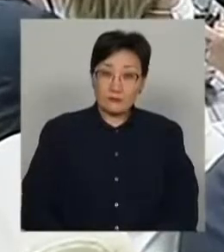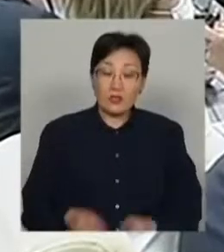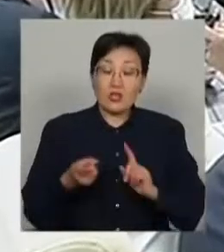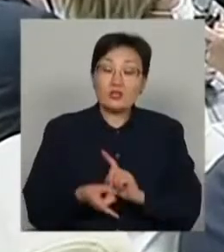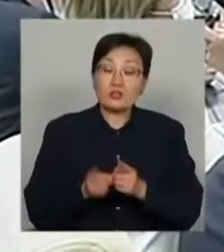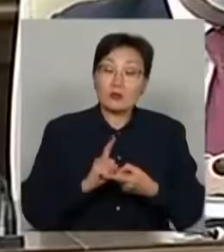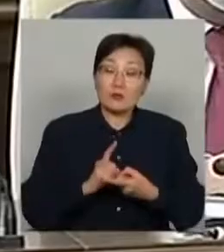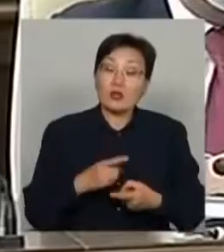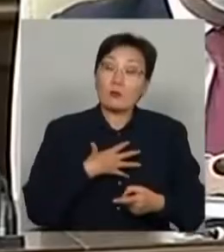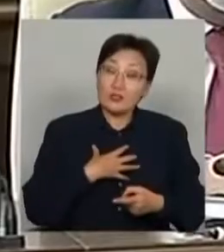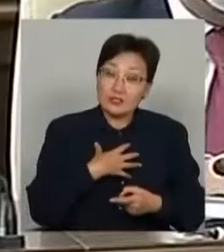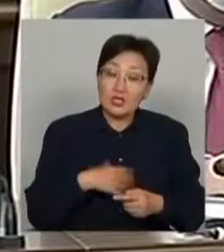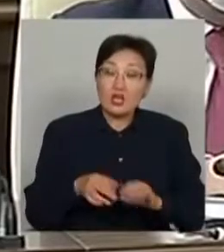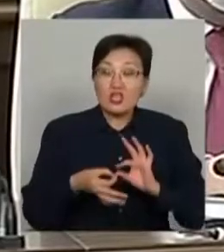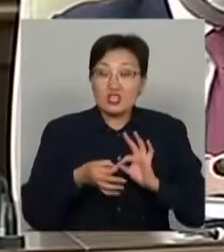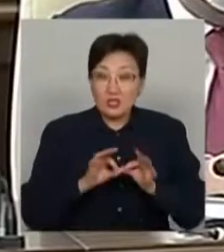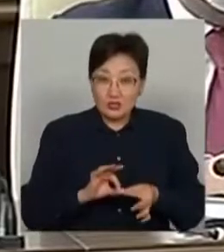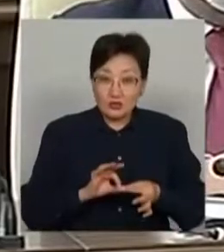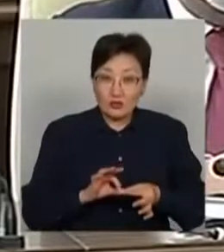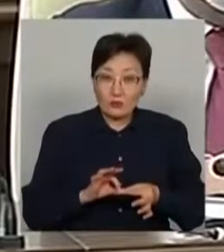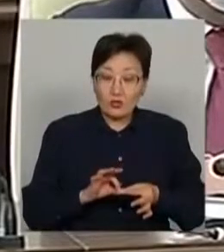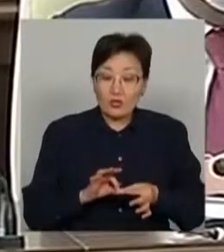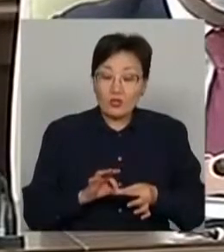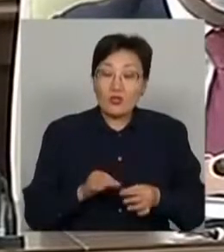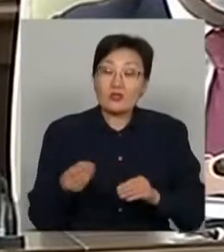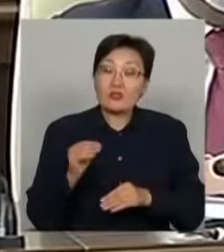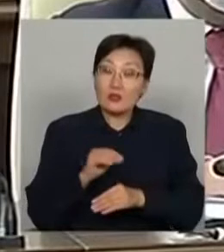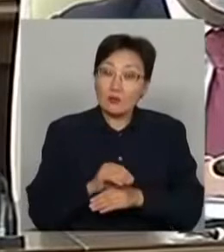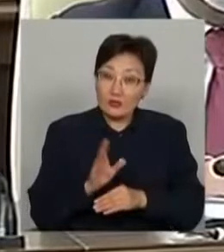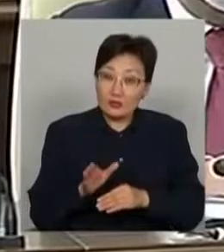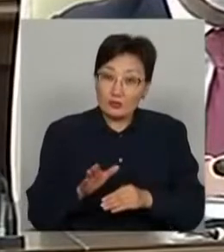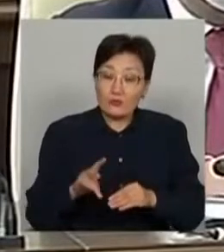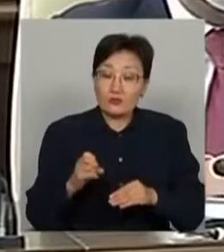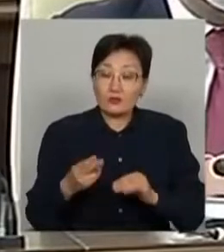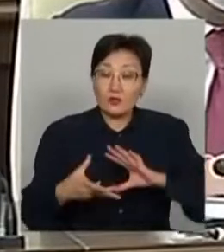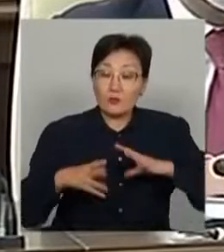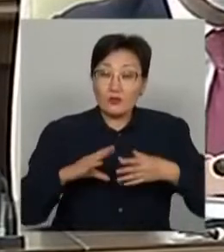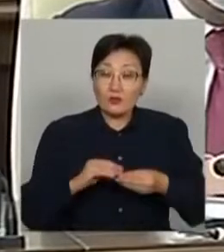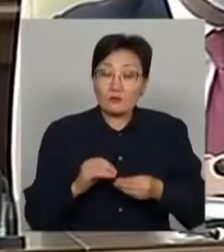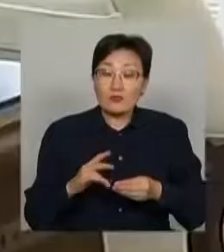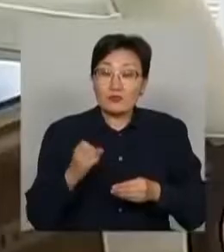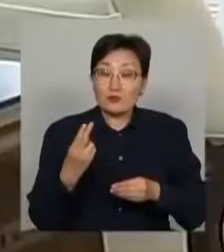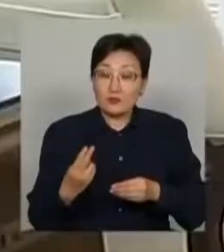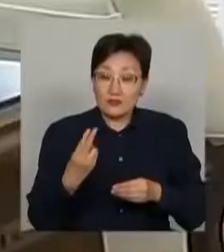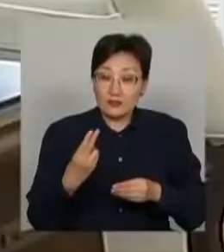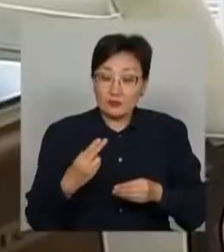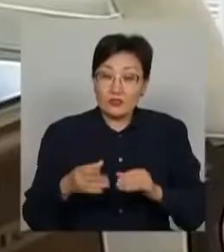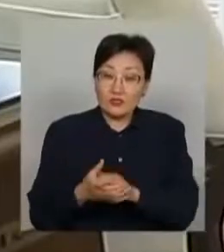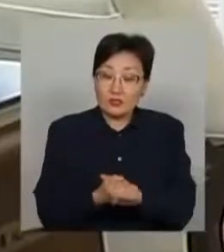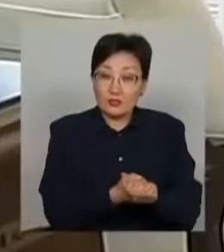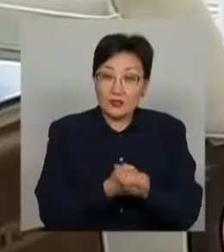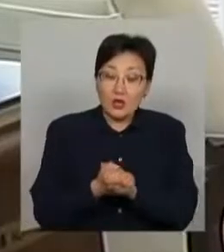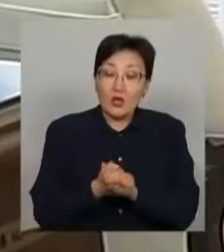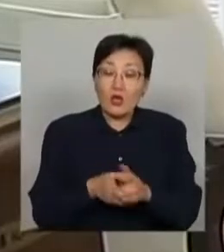Реформалардың мазмұны жан-жақты толыға бермек. Жалпы ұлттық ынтымақты және білік пен қоғамның